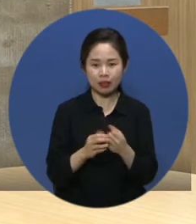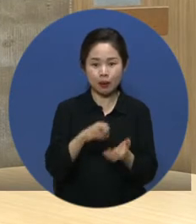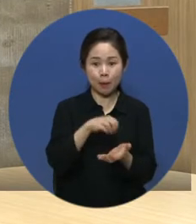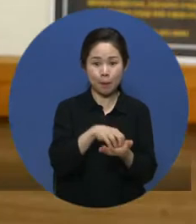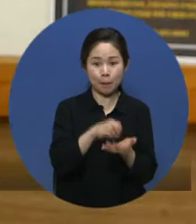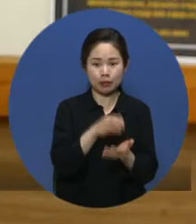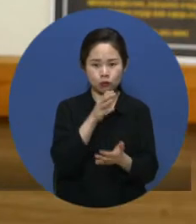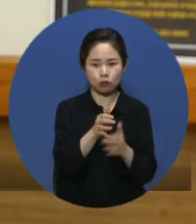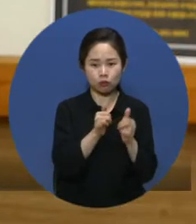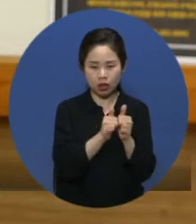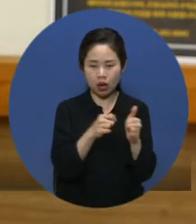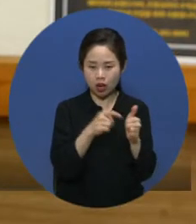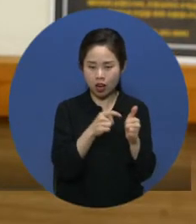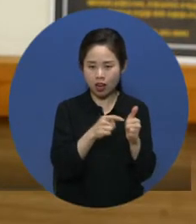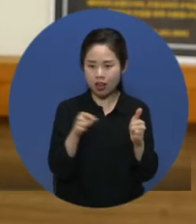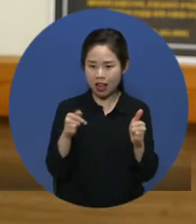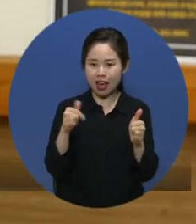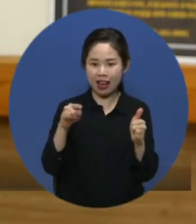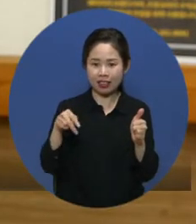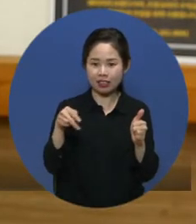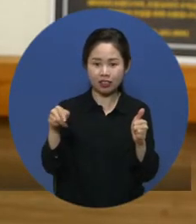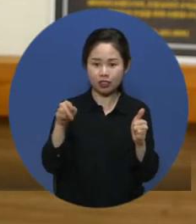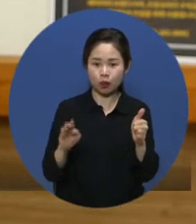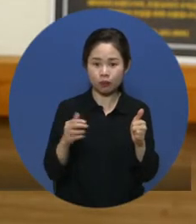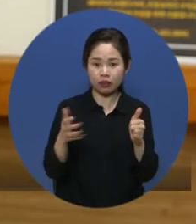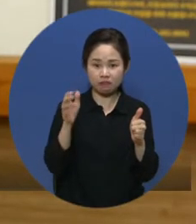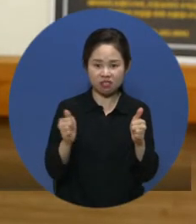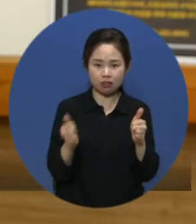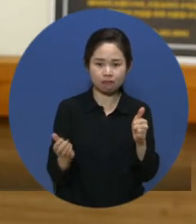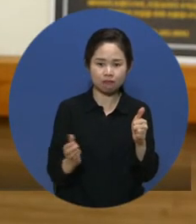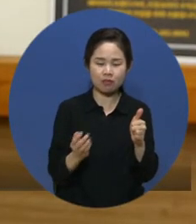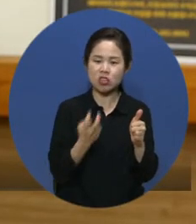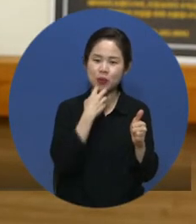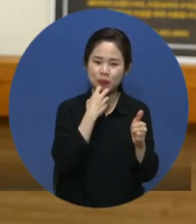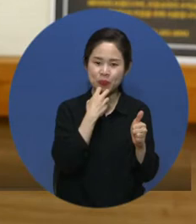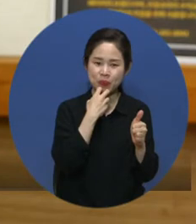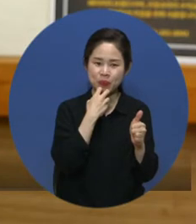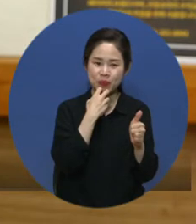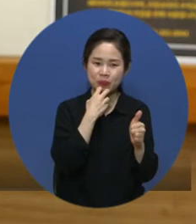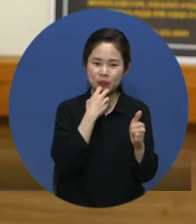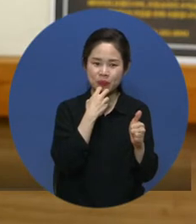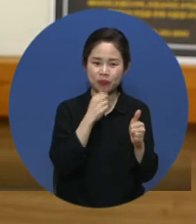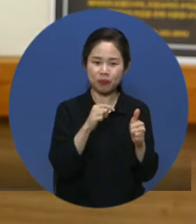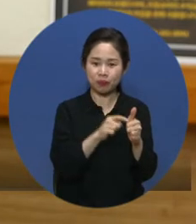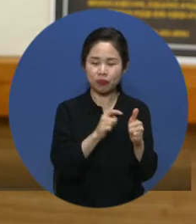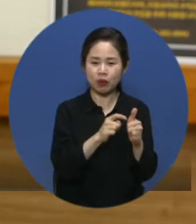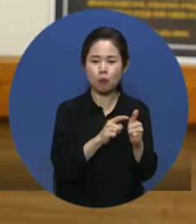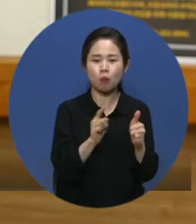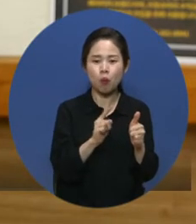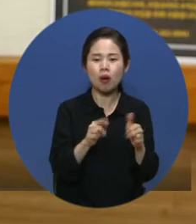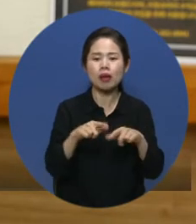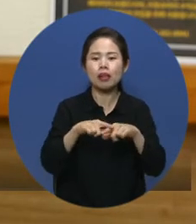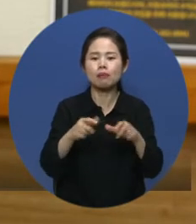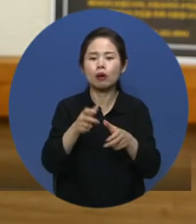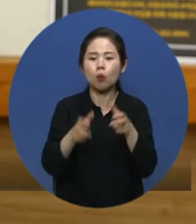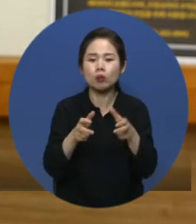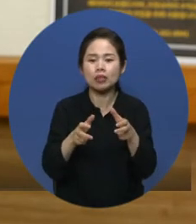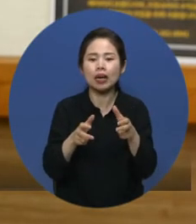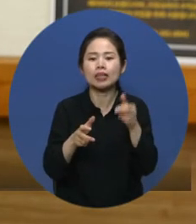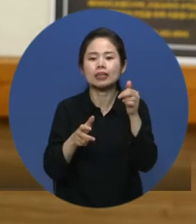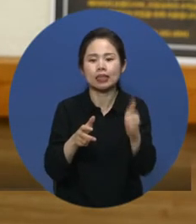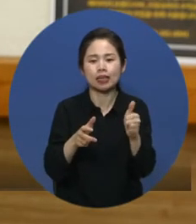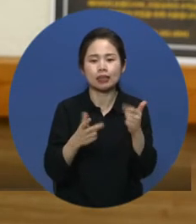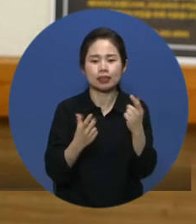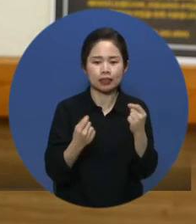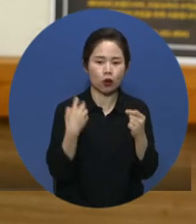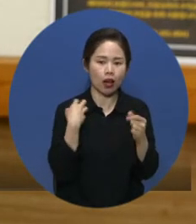계시고 또 일반적인 공장에서 생각하시는 공장장 같은 역할을 맡고 계신다고 보면 되겠습니다. 그래서